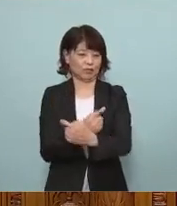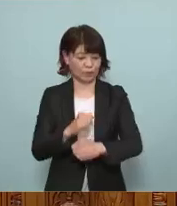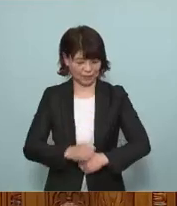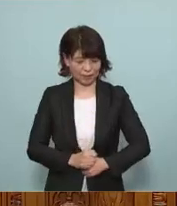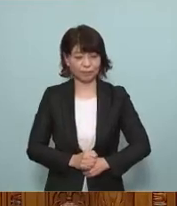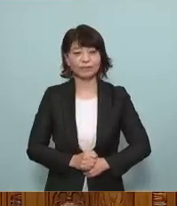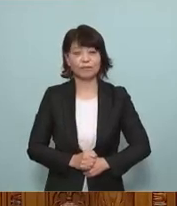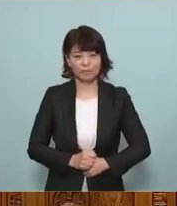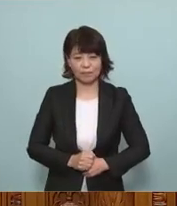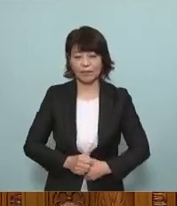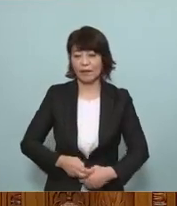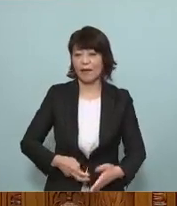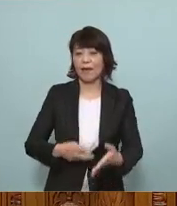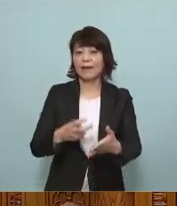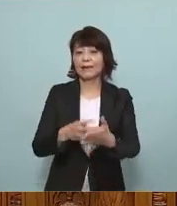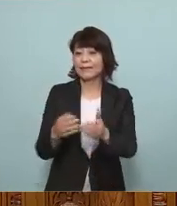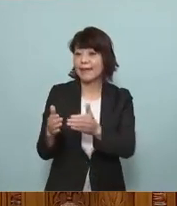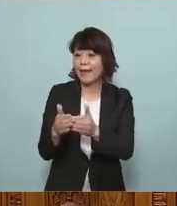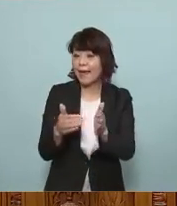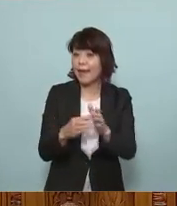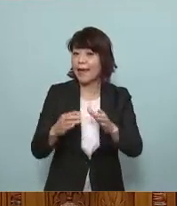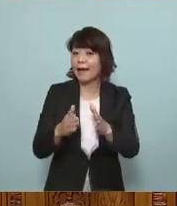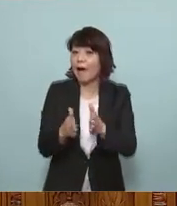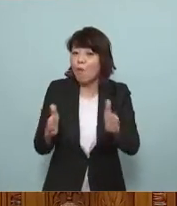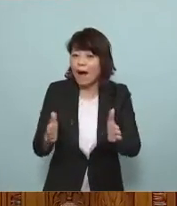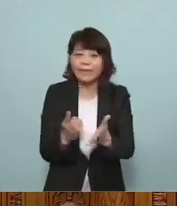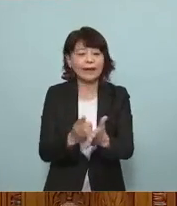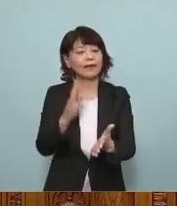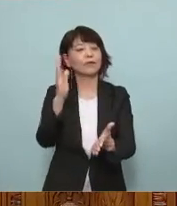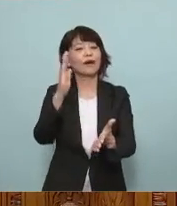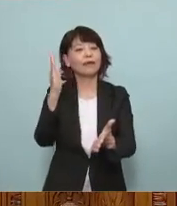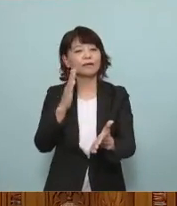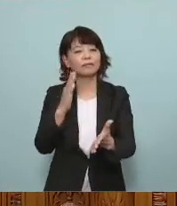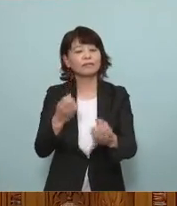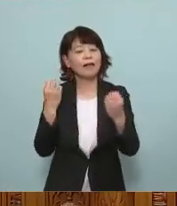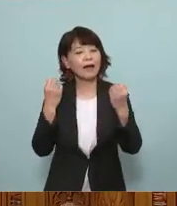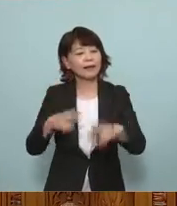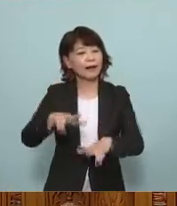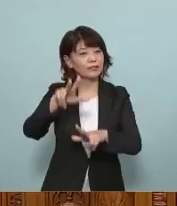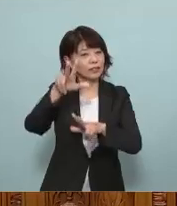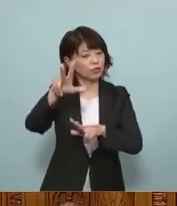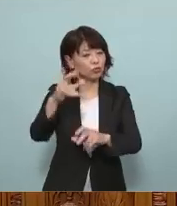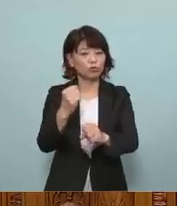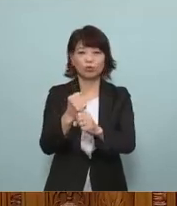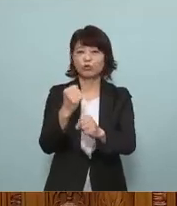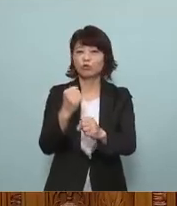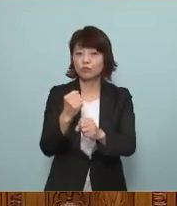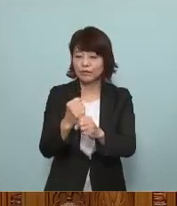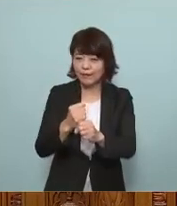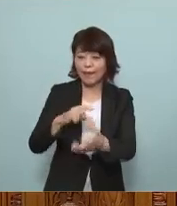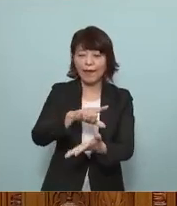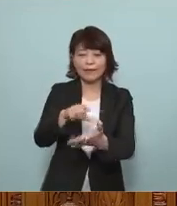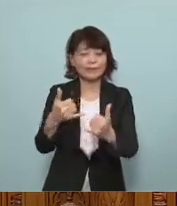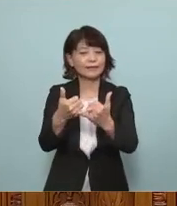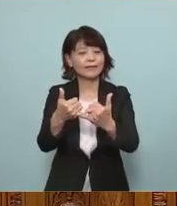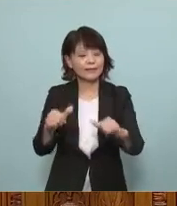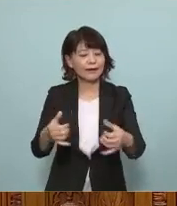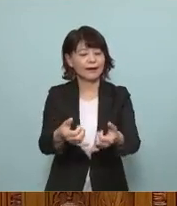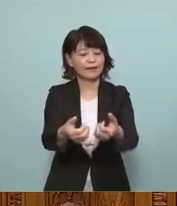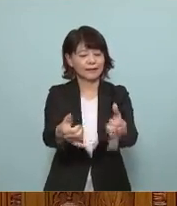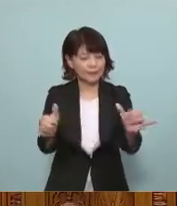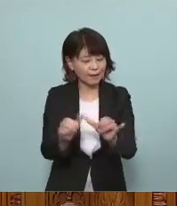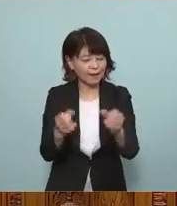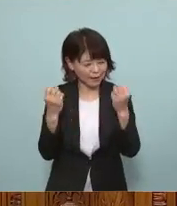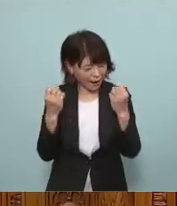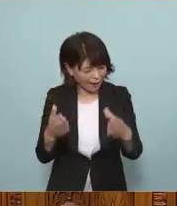規制緩和ではなく、新しいルールを作ることで、 地域社会に新たなサービスを生み